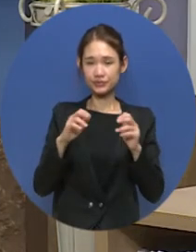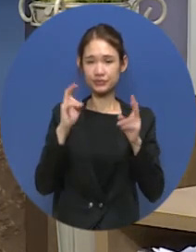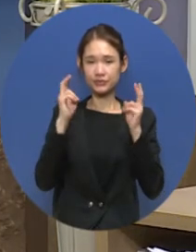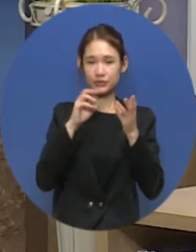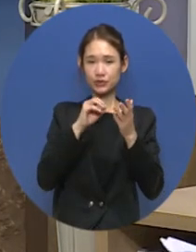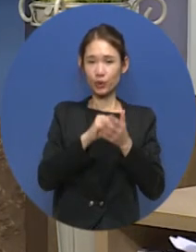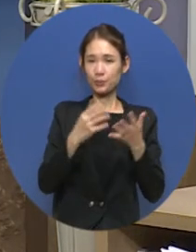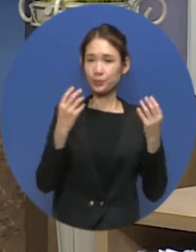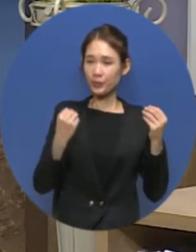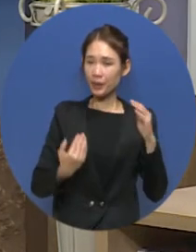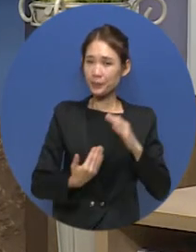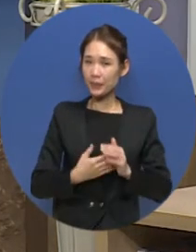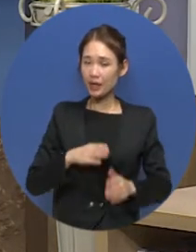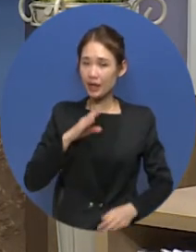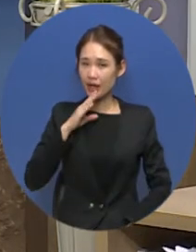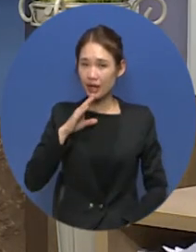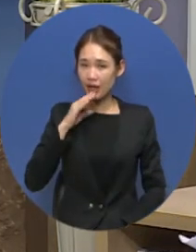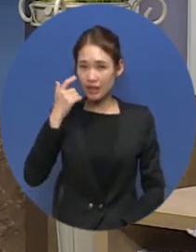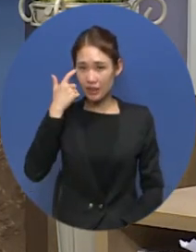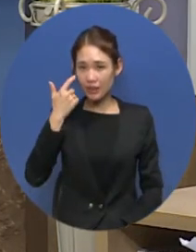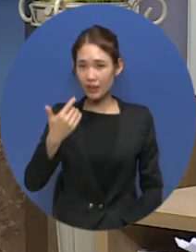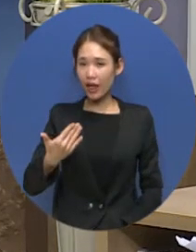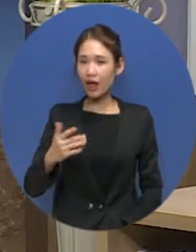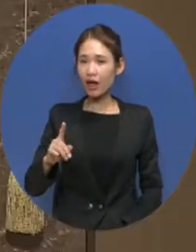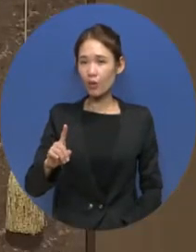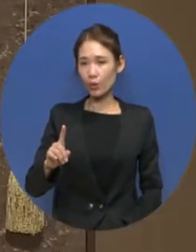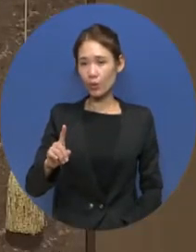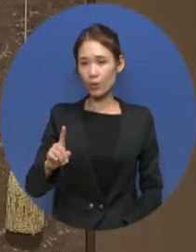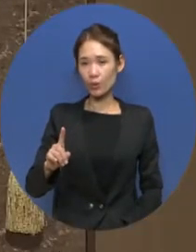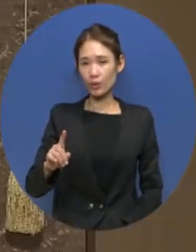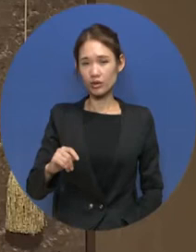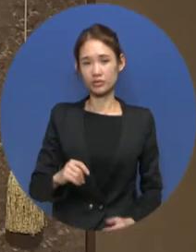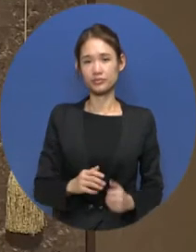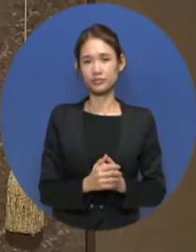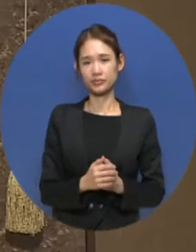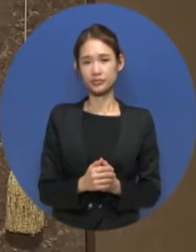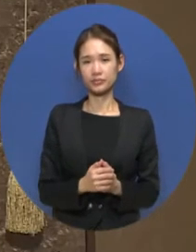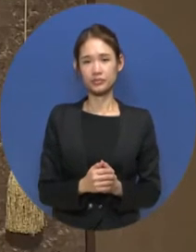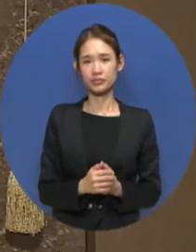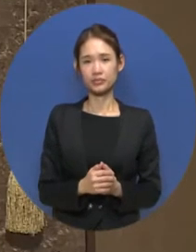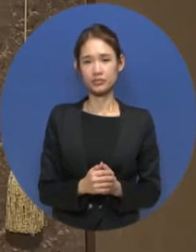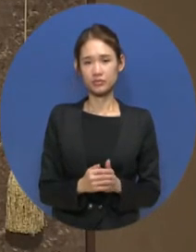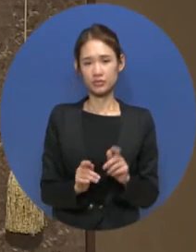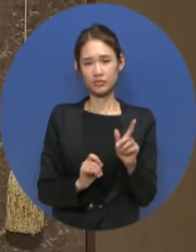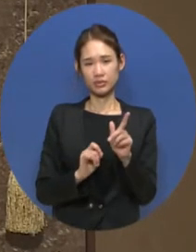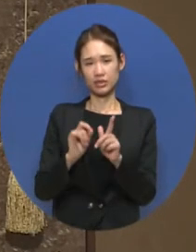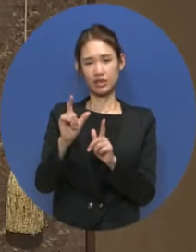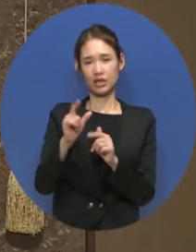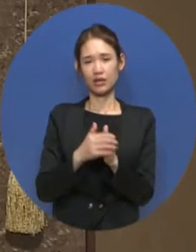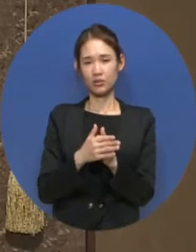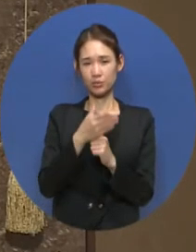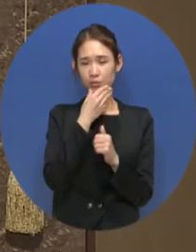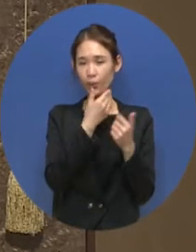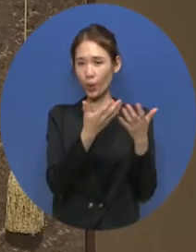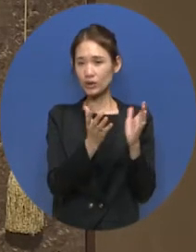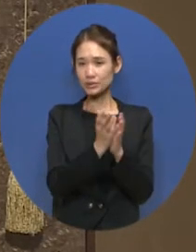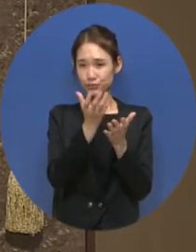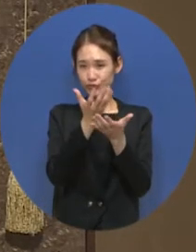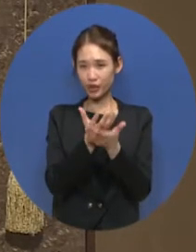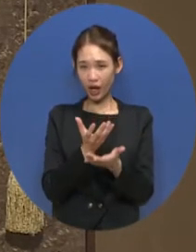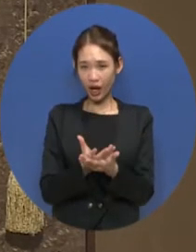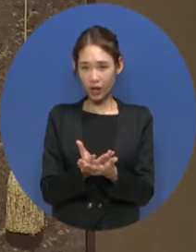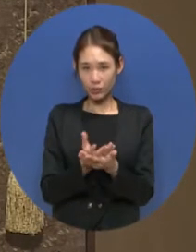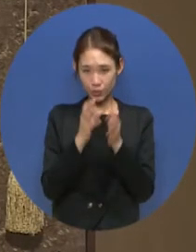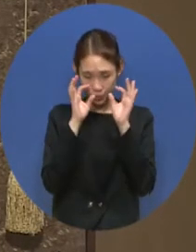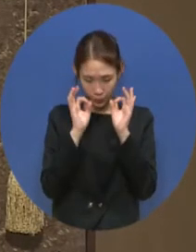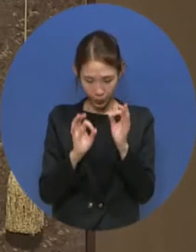취업도 많이 이루어지고 있는지 어떤가요? 거의 이제 뭐 복지부